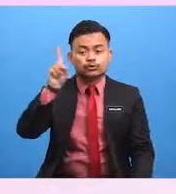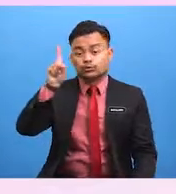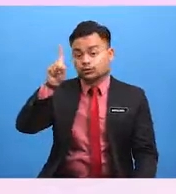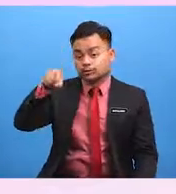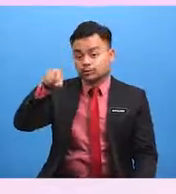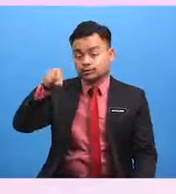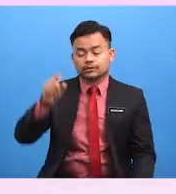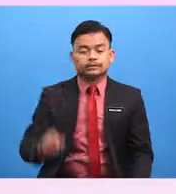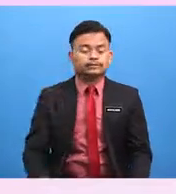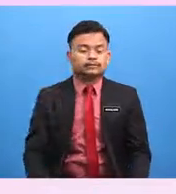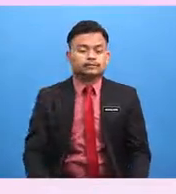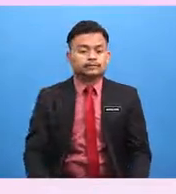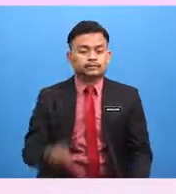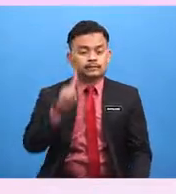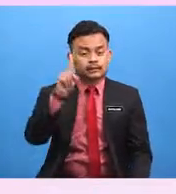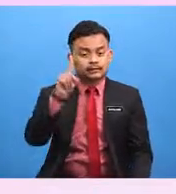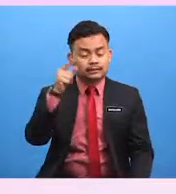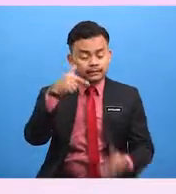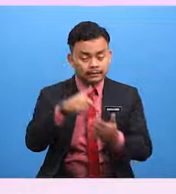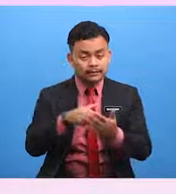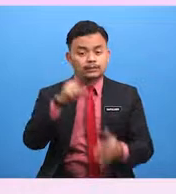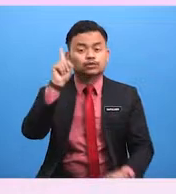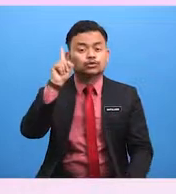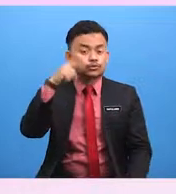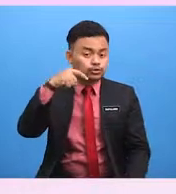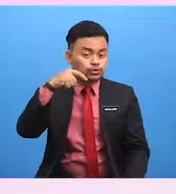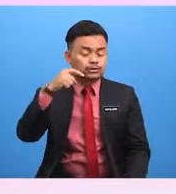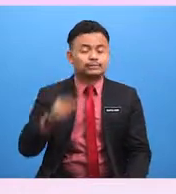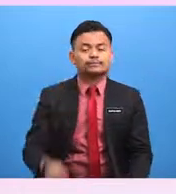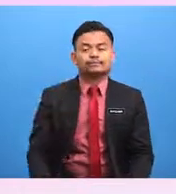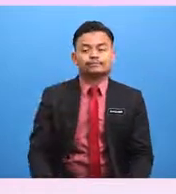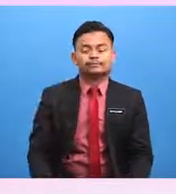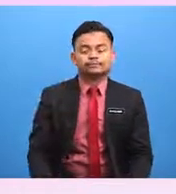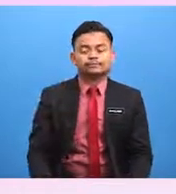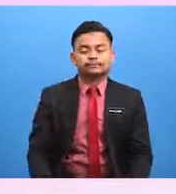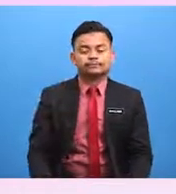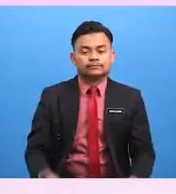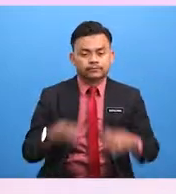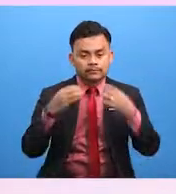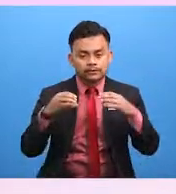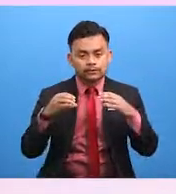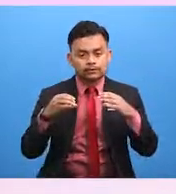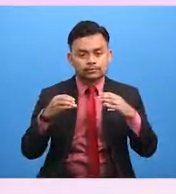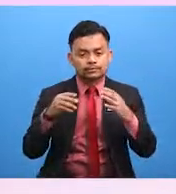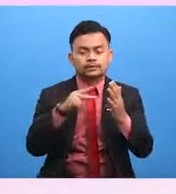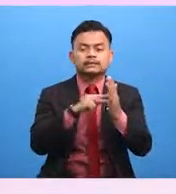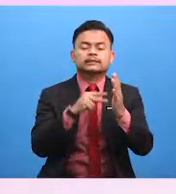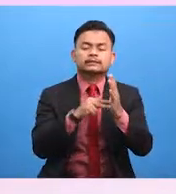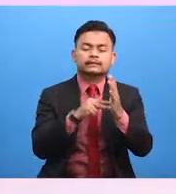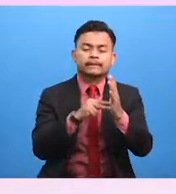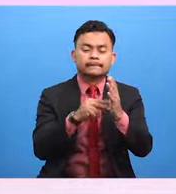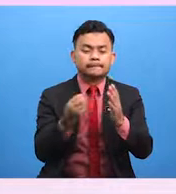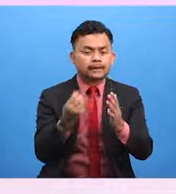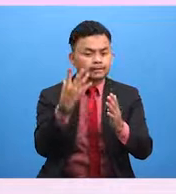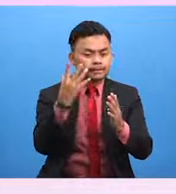Kubus. Sekali lagi. Kubus. Cuba kamu kira berapakah segi